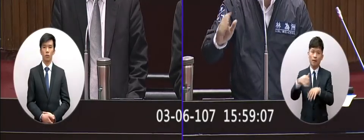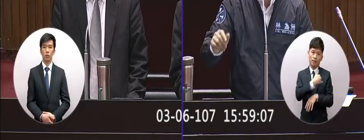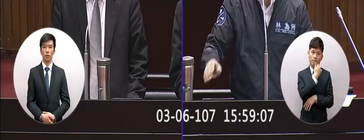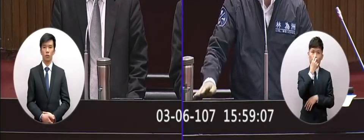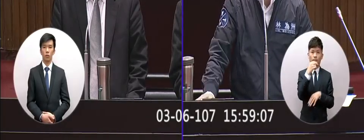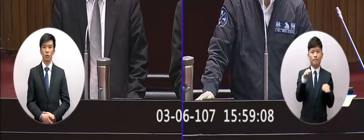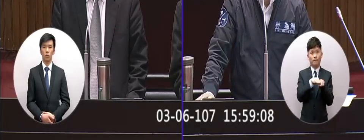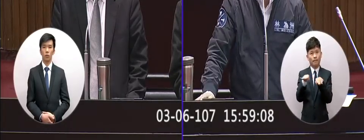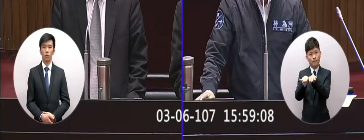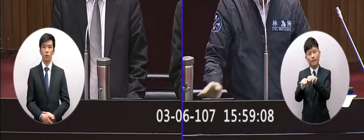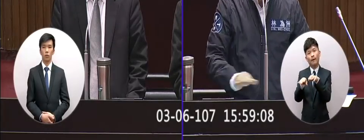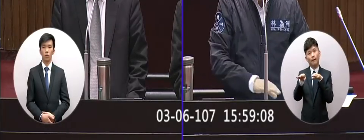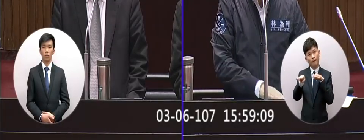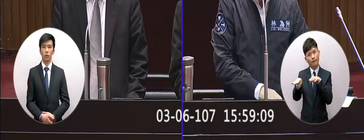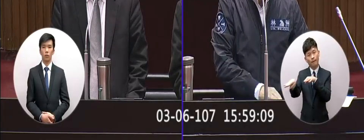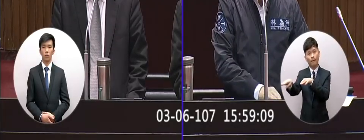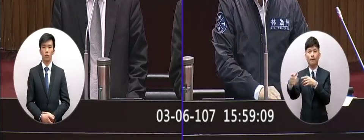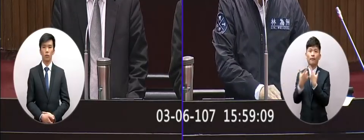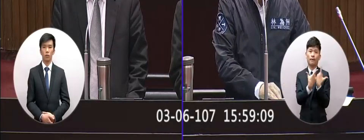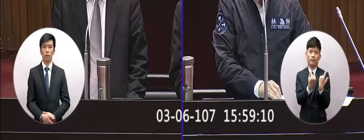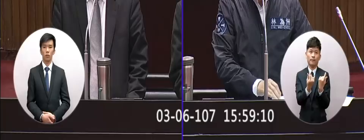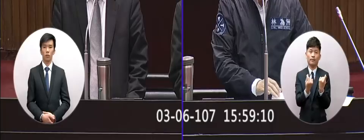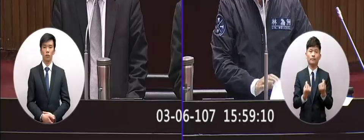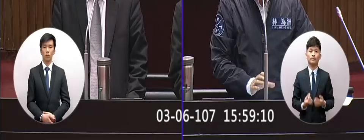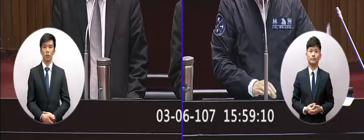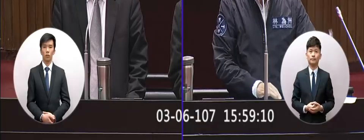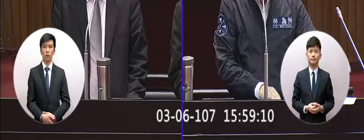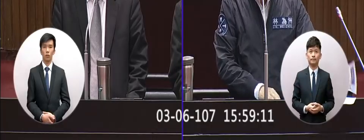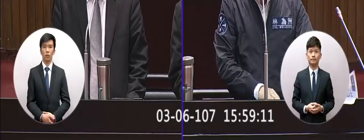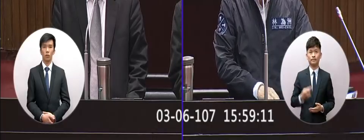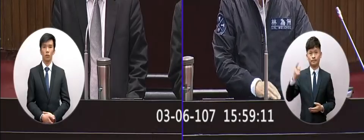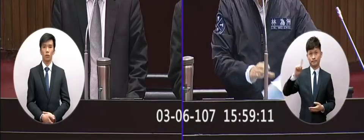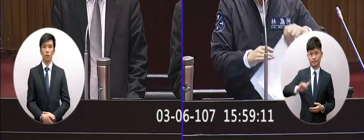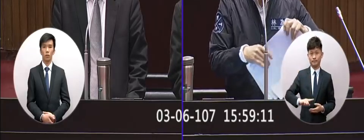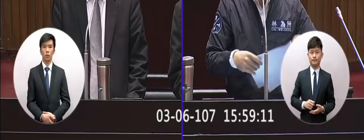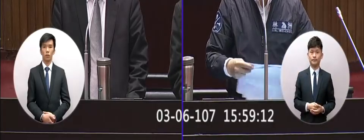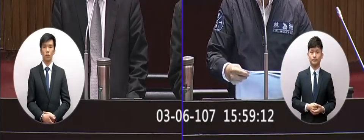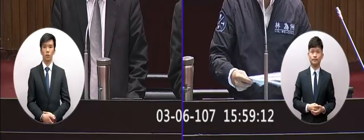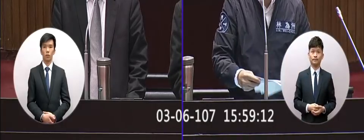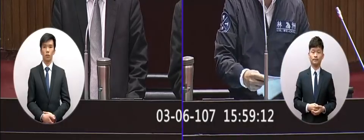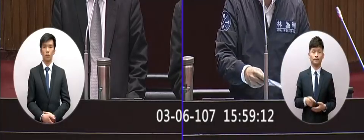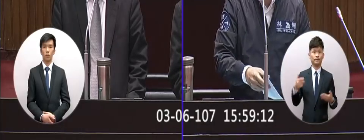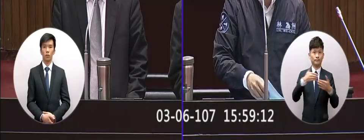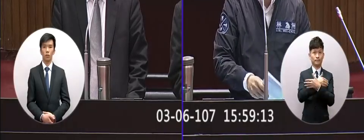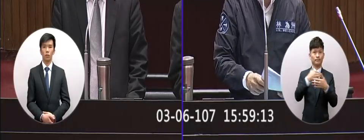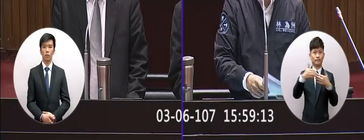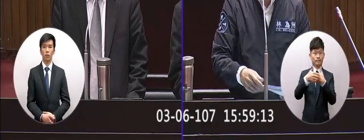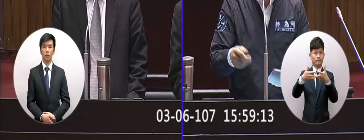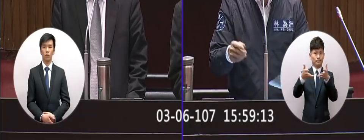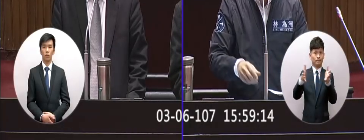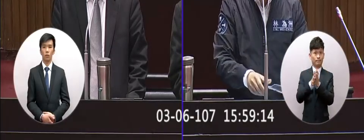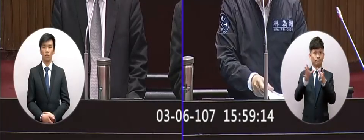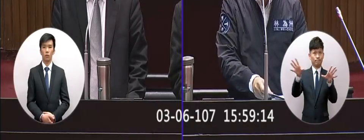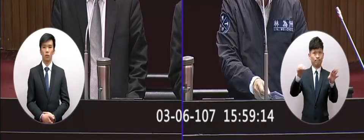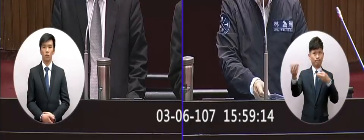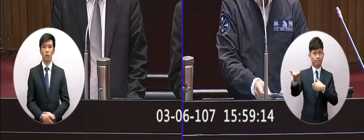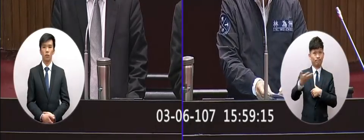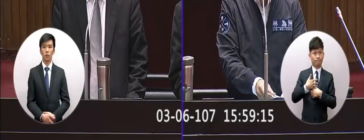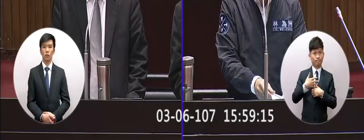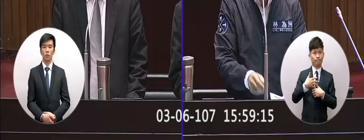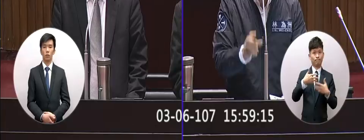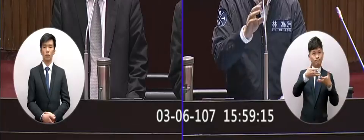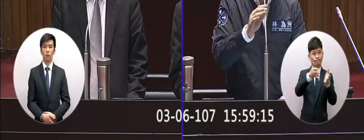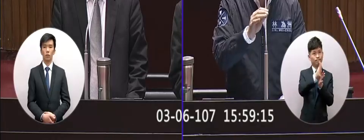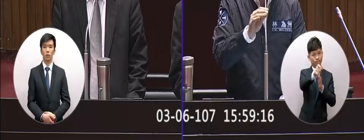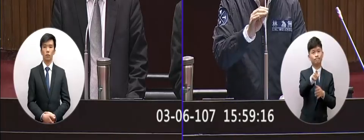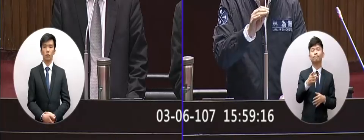日也塞车。 下一页。 好，这个是交通部给的资料啦，我想交通部长很清楚